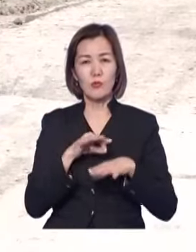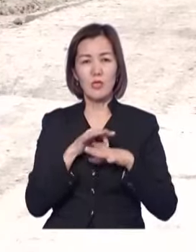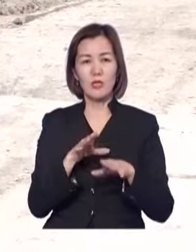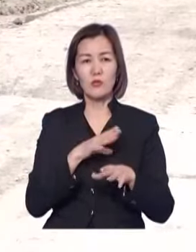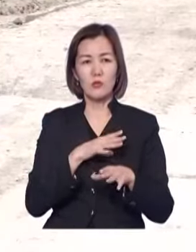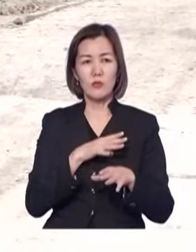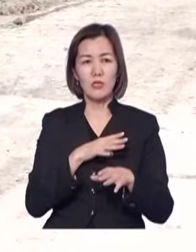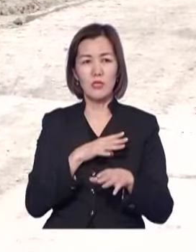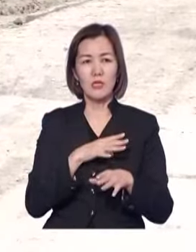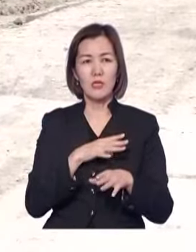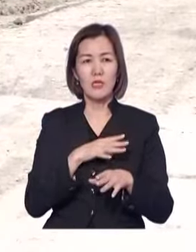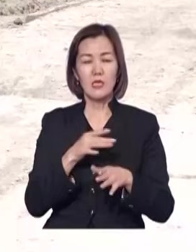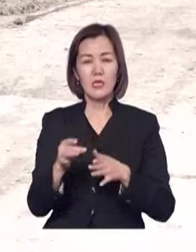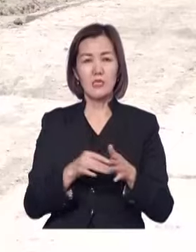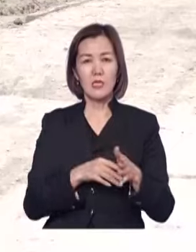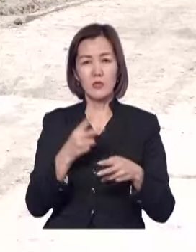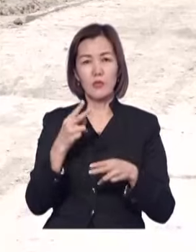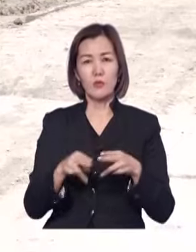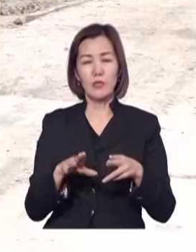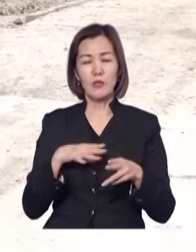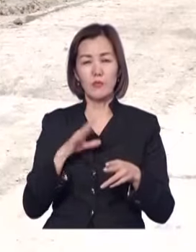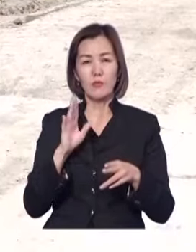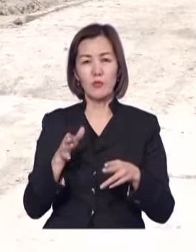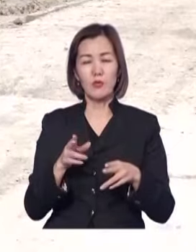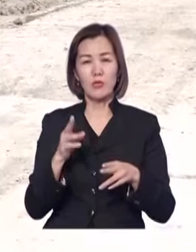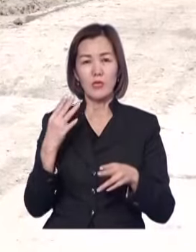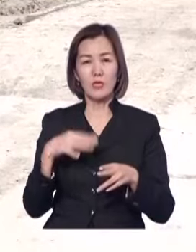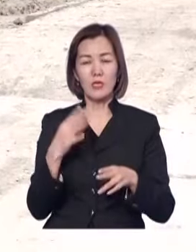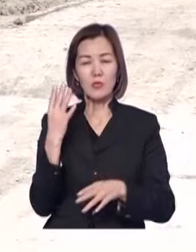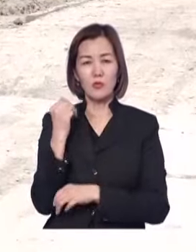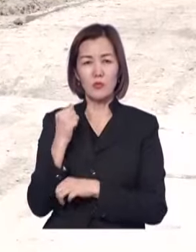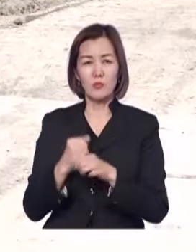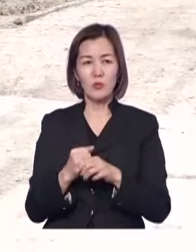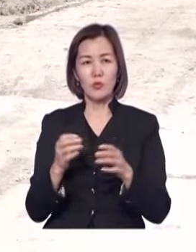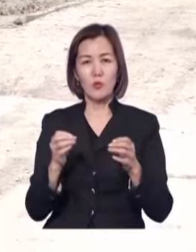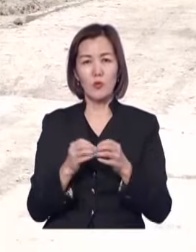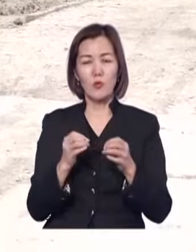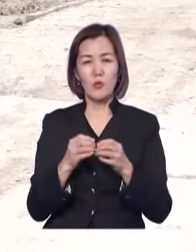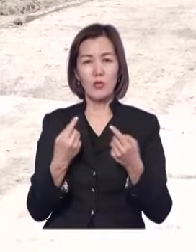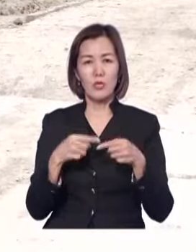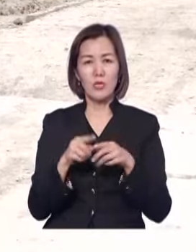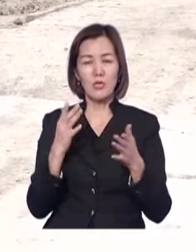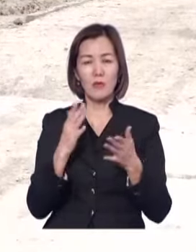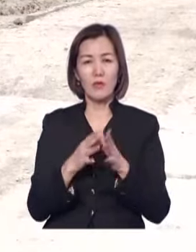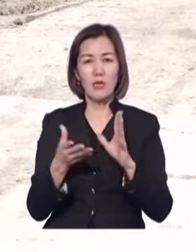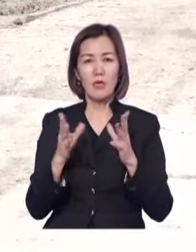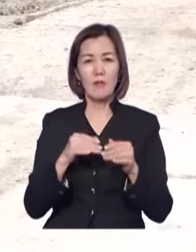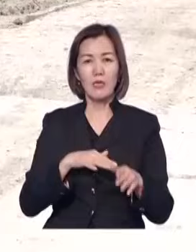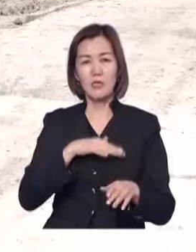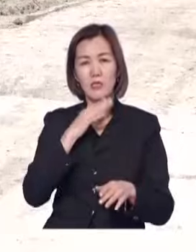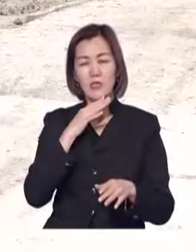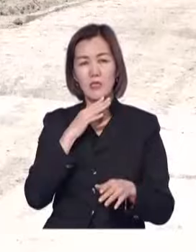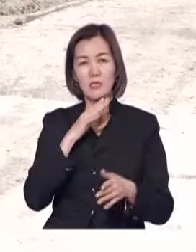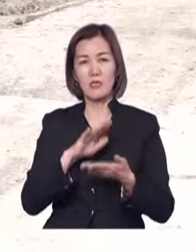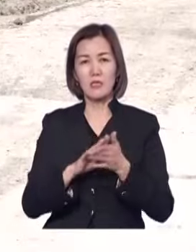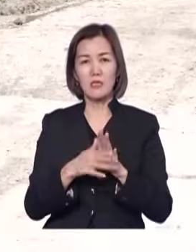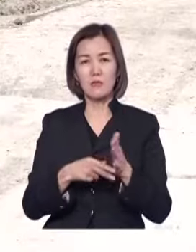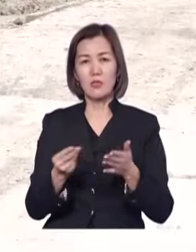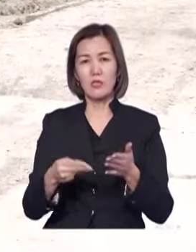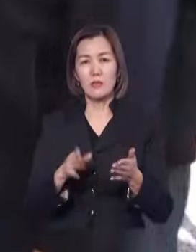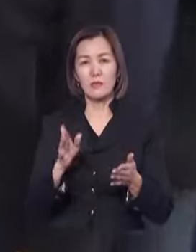жүріп жатыр. Дер кезінде өткіземіз. Құрылыс алаңында 40-тан астам жұмысшы, 10-ға жуық техника бар. Барлығы жеткілікті. Келісім шартқа